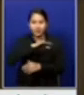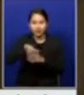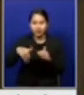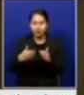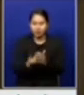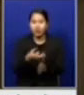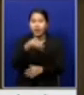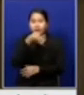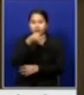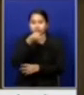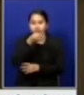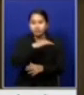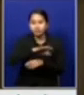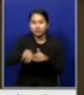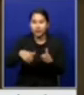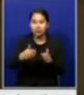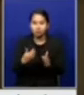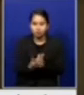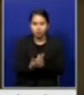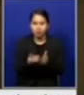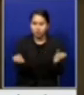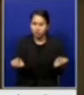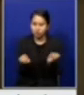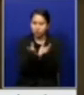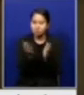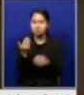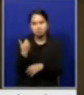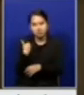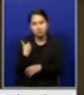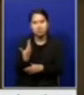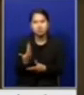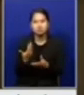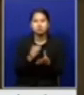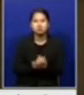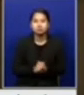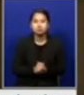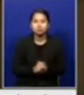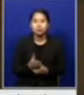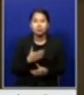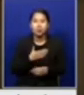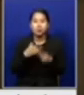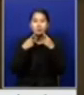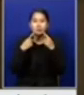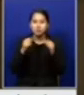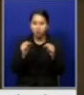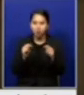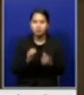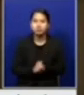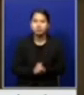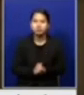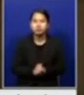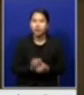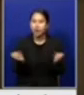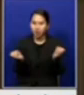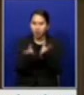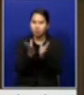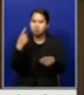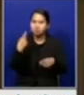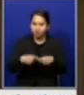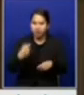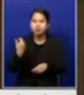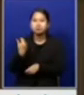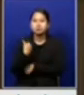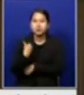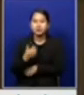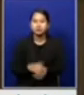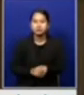อนหรือไม่ผมตอบแทนรัฐบาลว่าเดือดร้อนตอบแทนประชาชนทั้งประเทศว่าเดือดร้